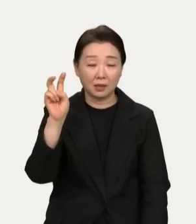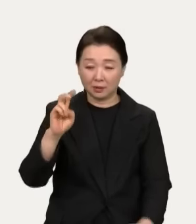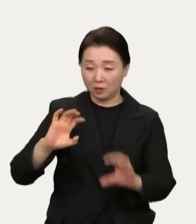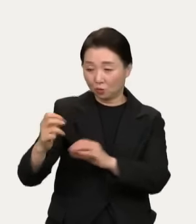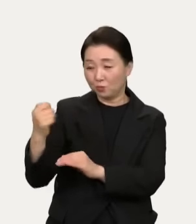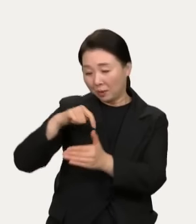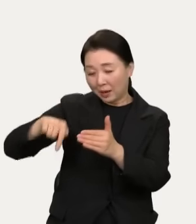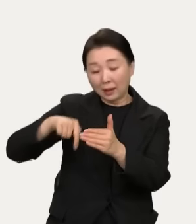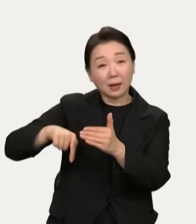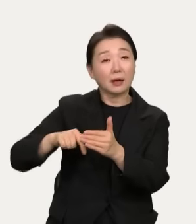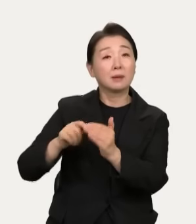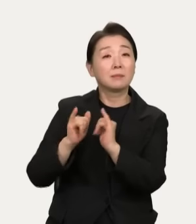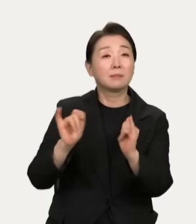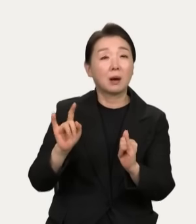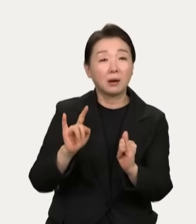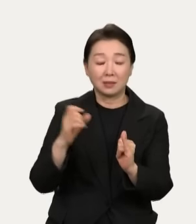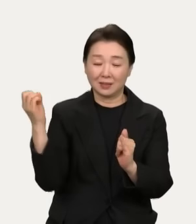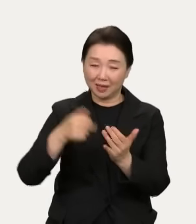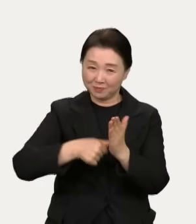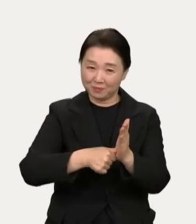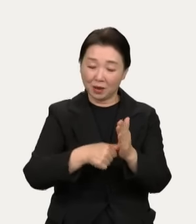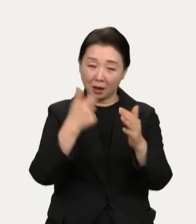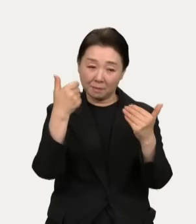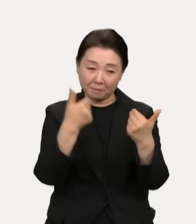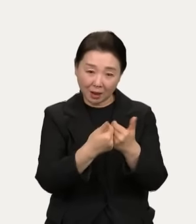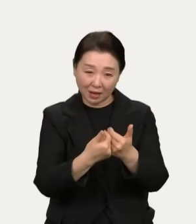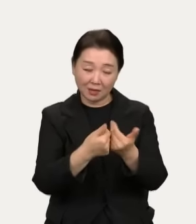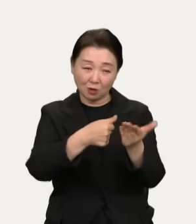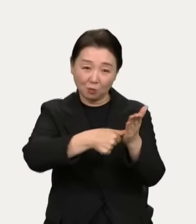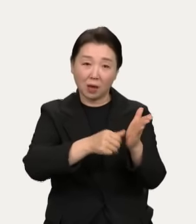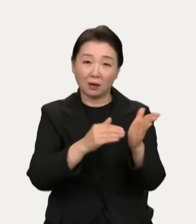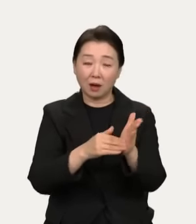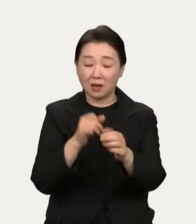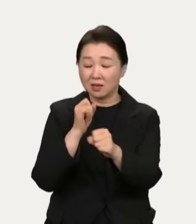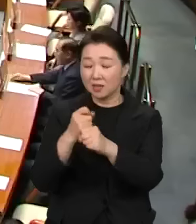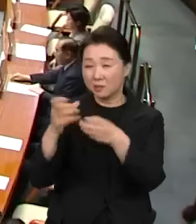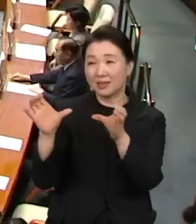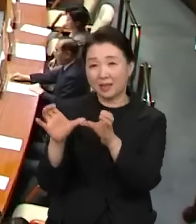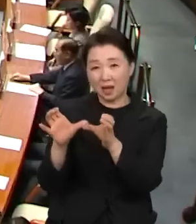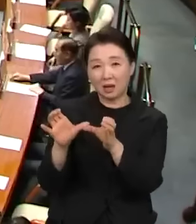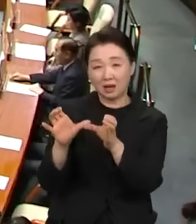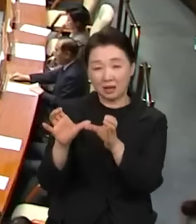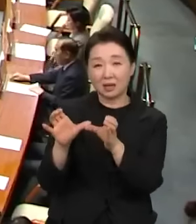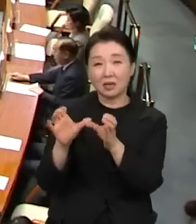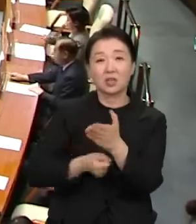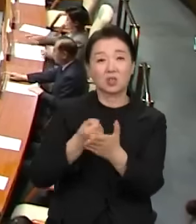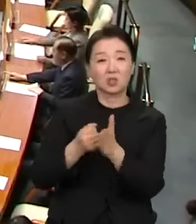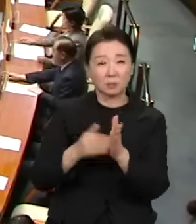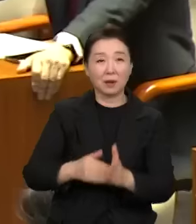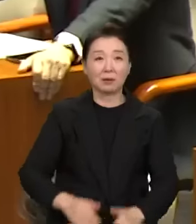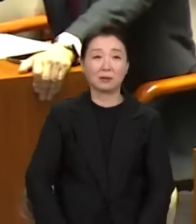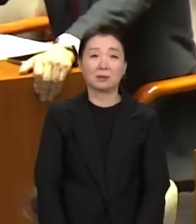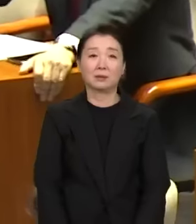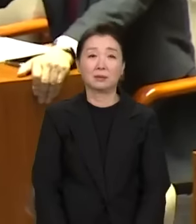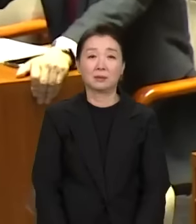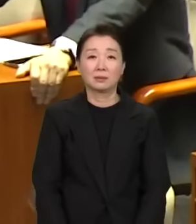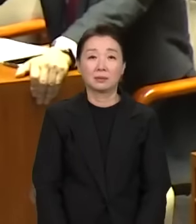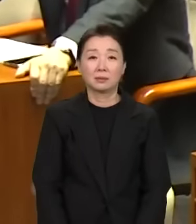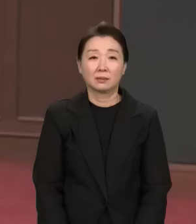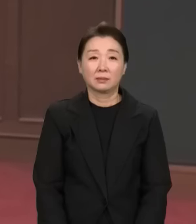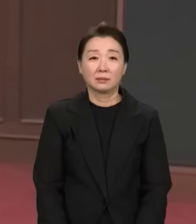관계자는 재표결에는 참석해서 반대 투표하는 것까지 이미 당론으로 정해졌다고 전했습니다. JTBC 최규진입니다.